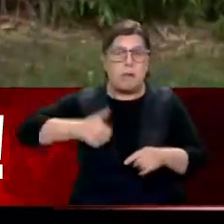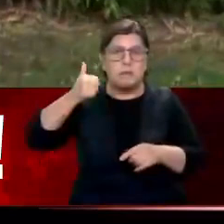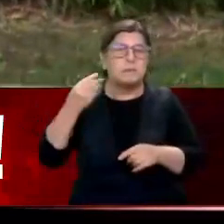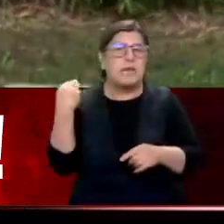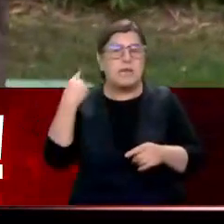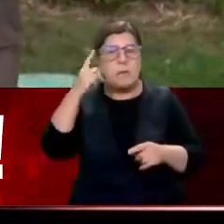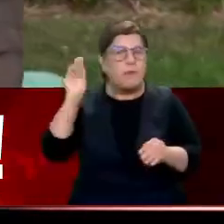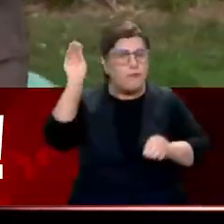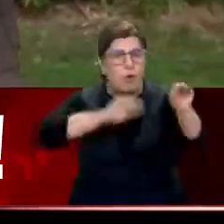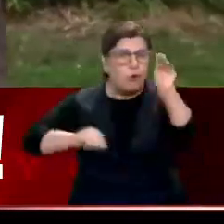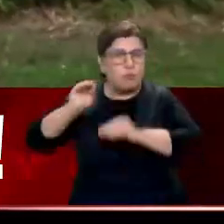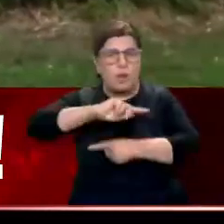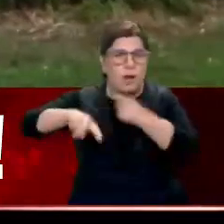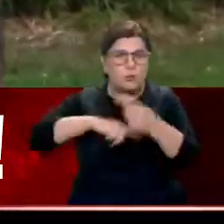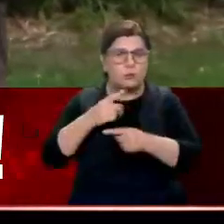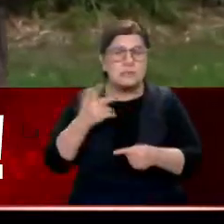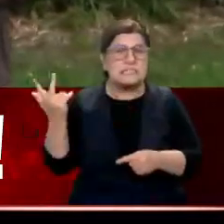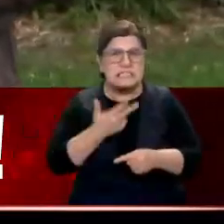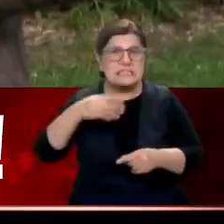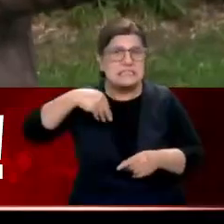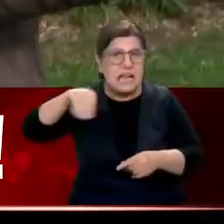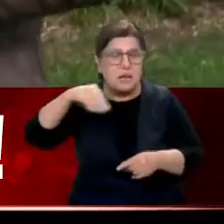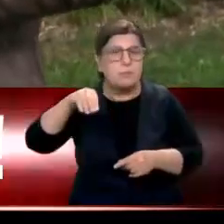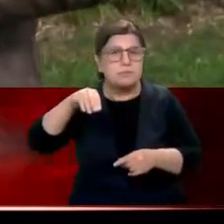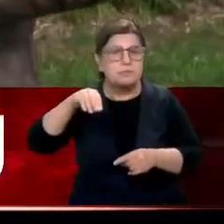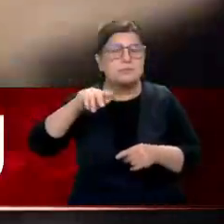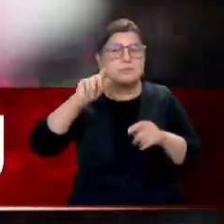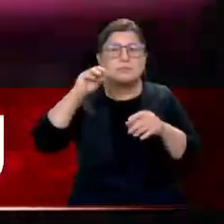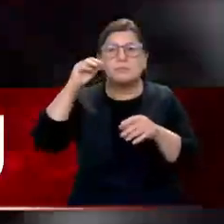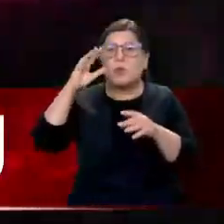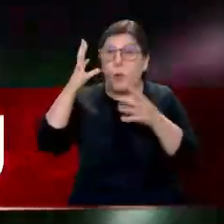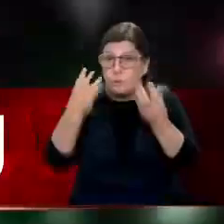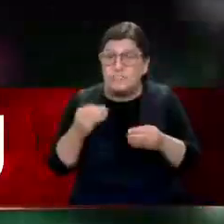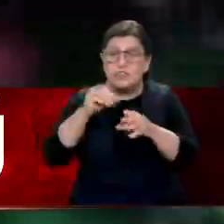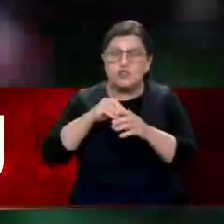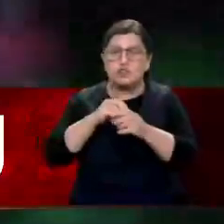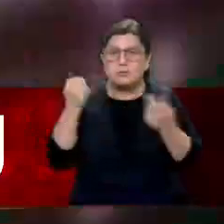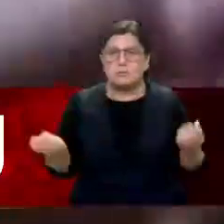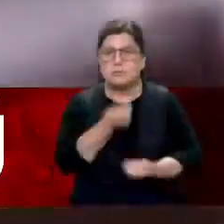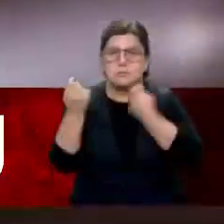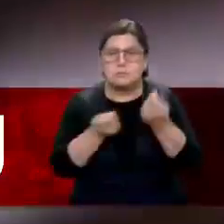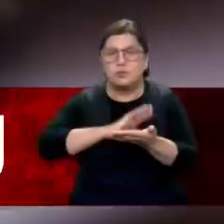formül arayışına girdi. Ve sonunda da hızlı satış formülü gündeme geldi.